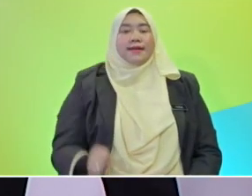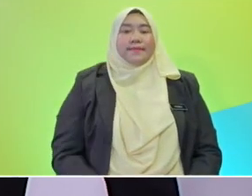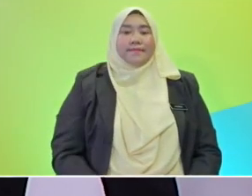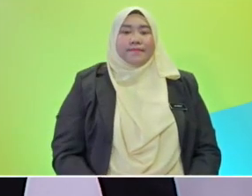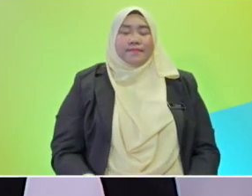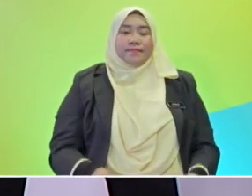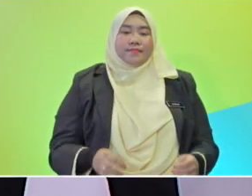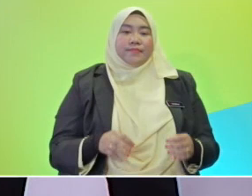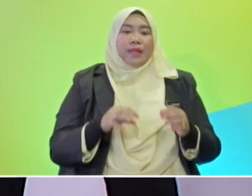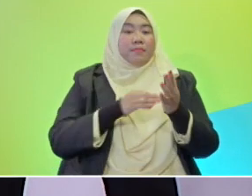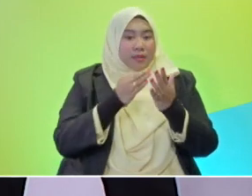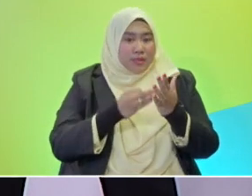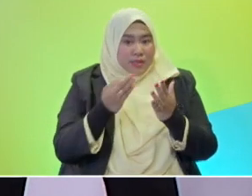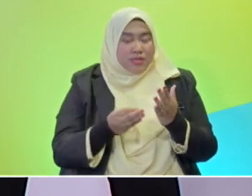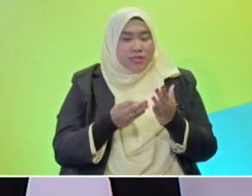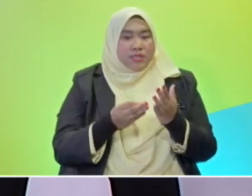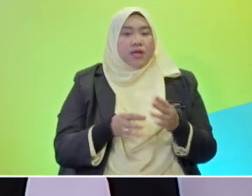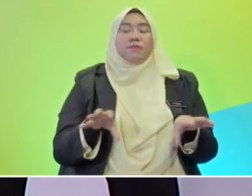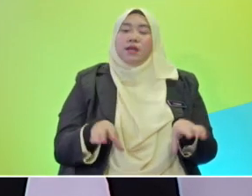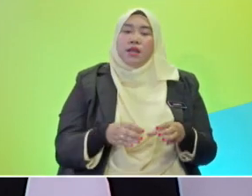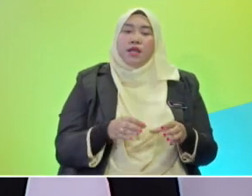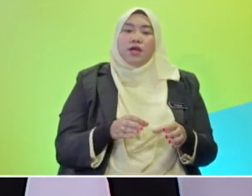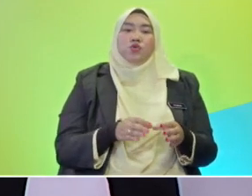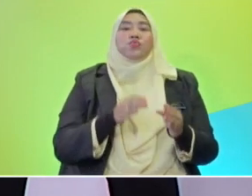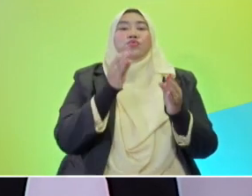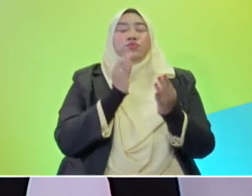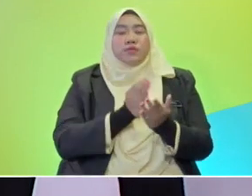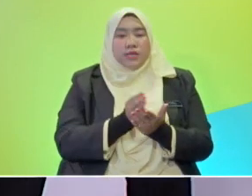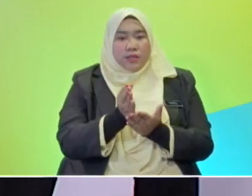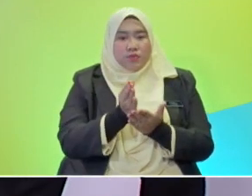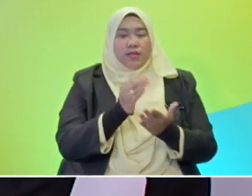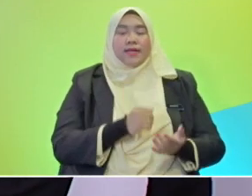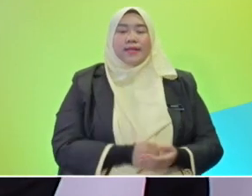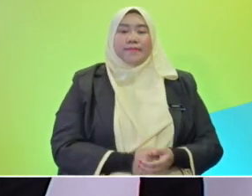penaksiran PBB berlaku serentak seterusnya bagi